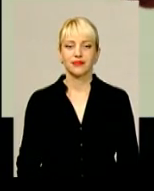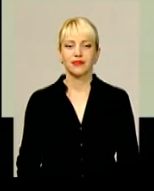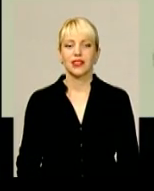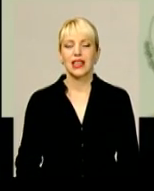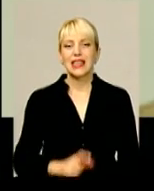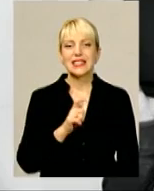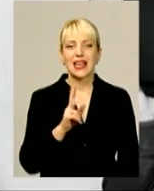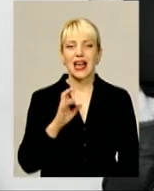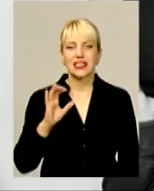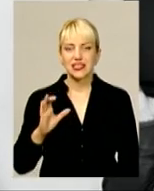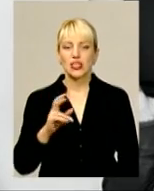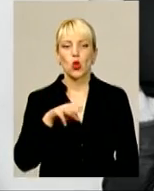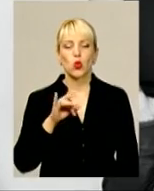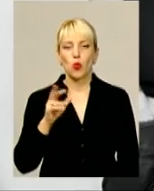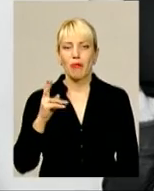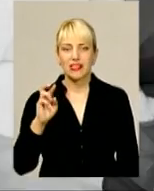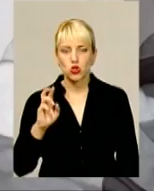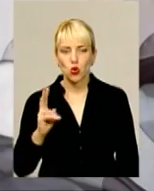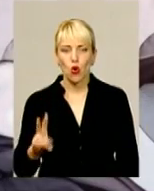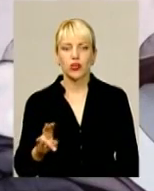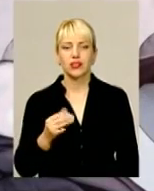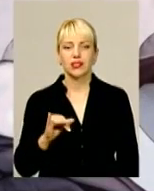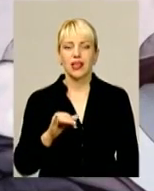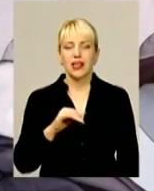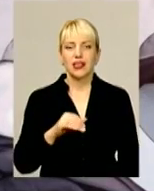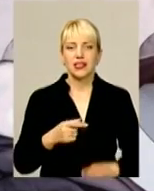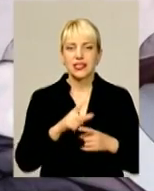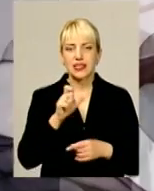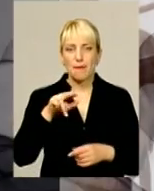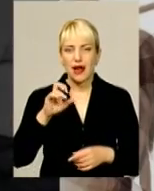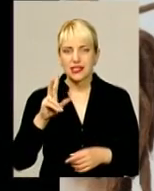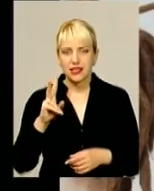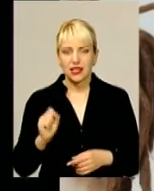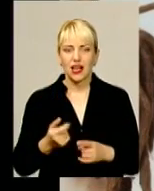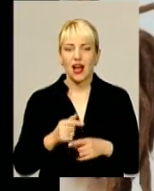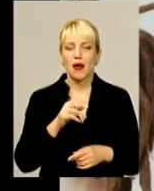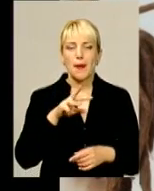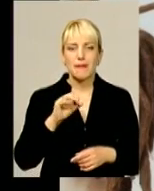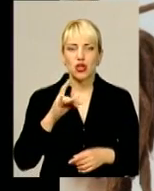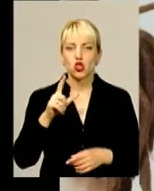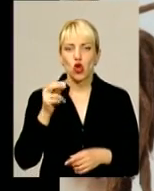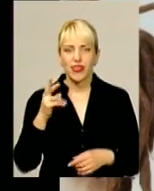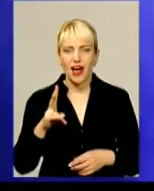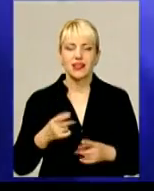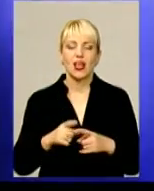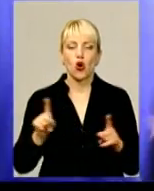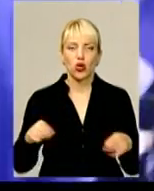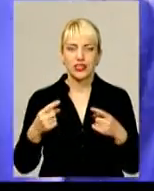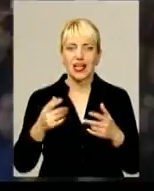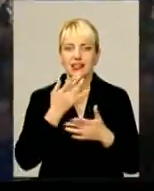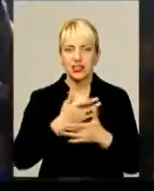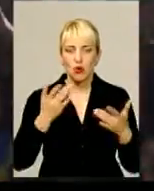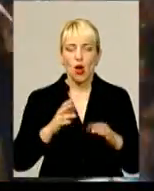Зехард Кіс, Трубіцкой, Вів'єн Морт, Вагона Важати, Запаска, Арсен Мірзоян, Моторола – організатори «Республіки»